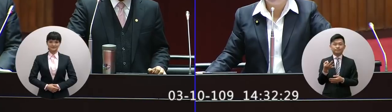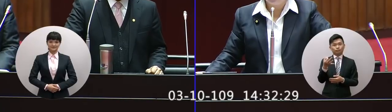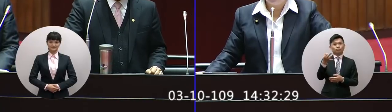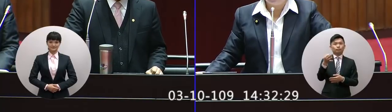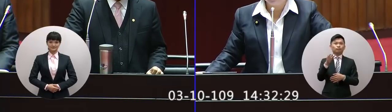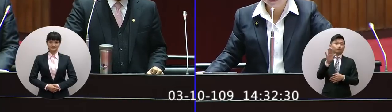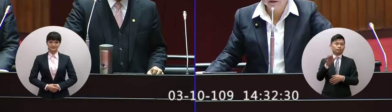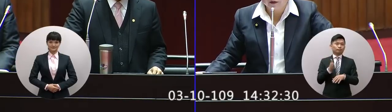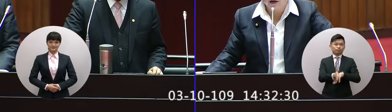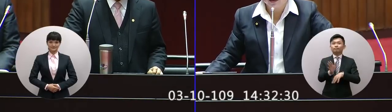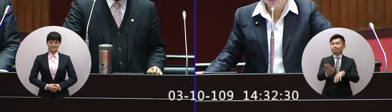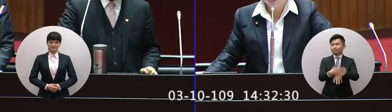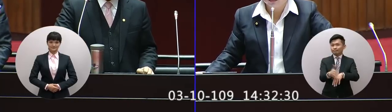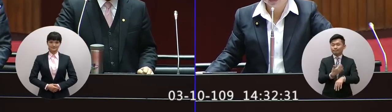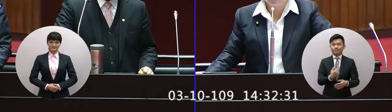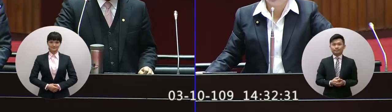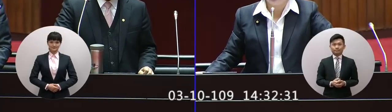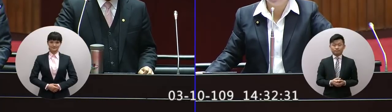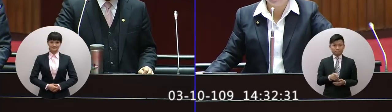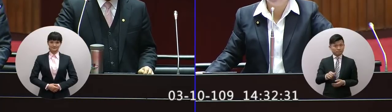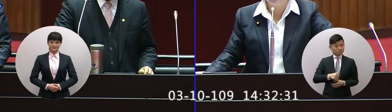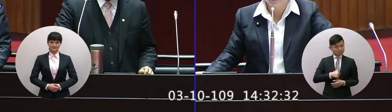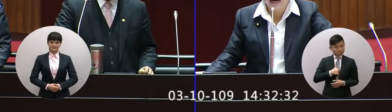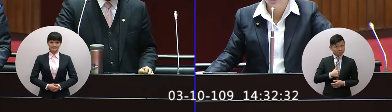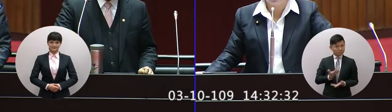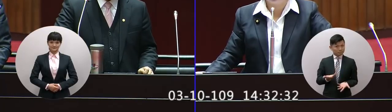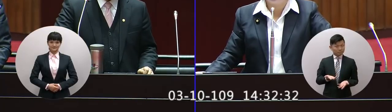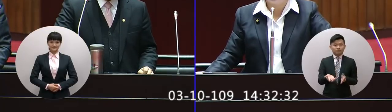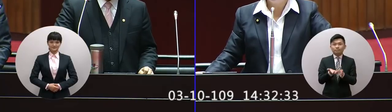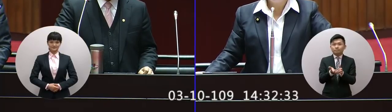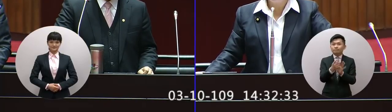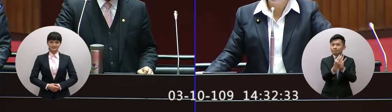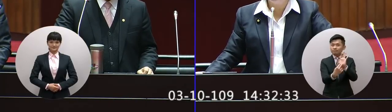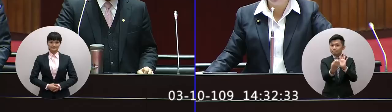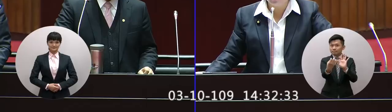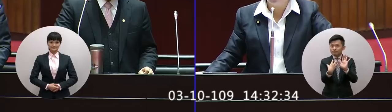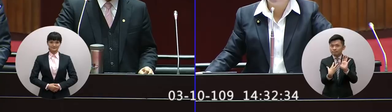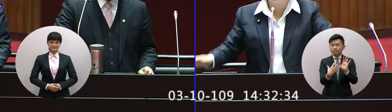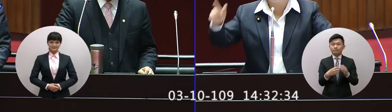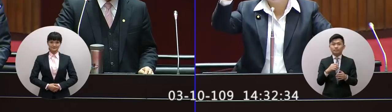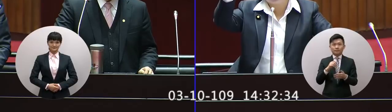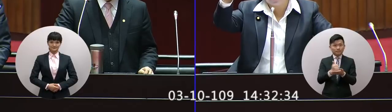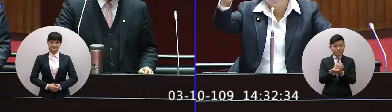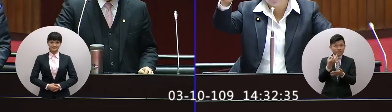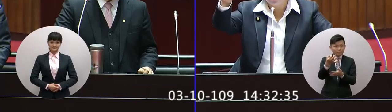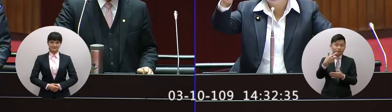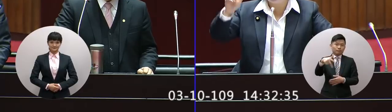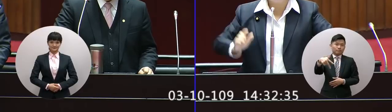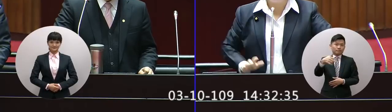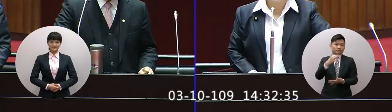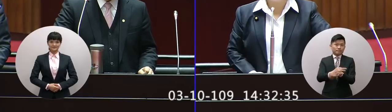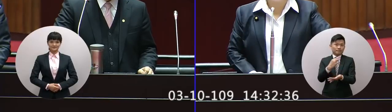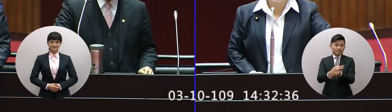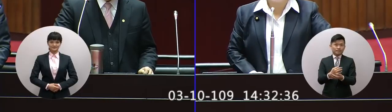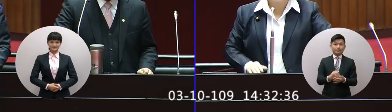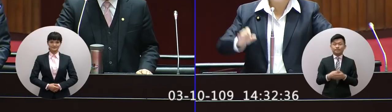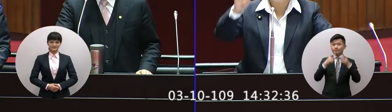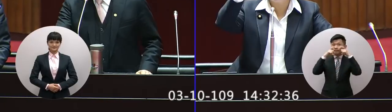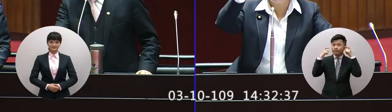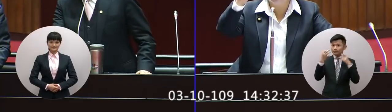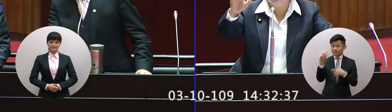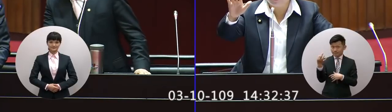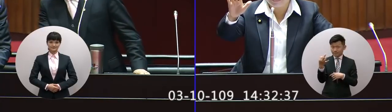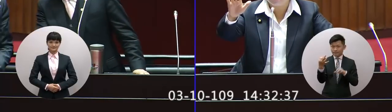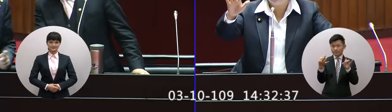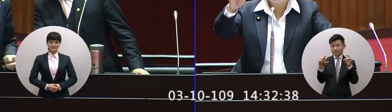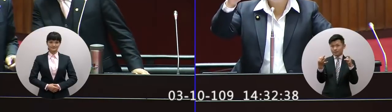价格。那么是否属实？而且诚如刚刚所说的，就是物流费就是7块，所以口罩费